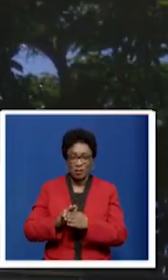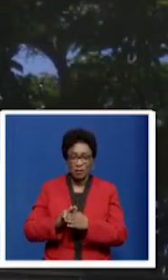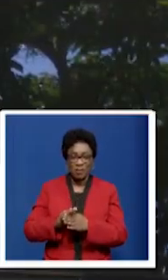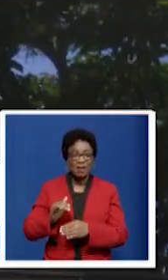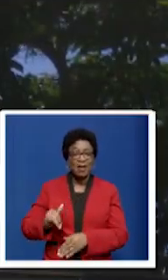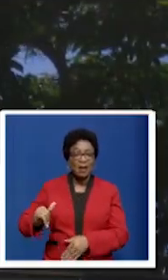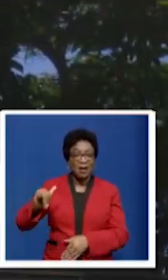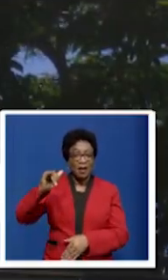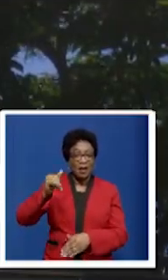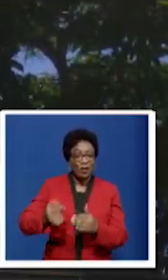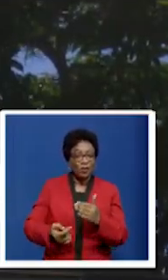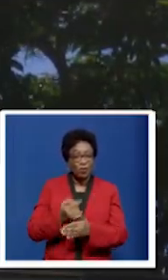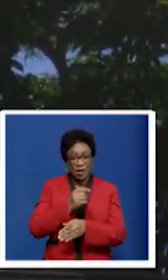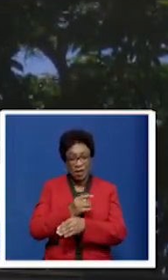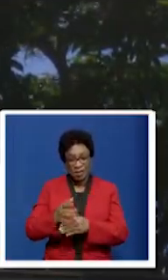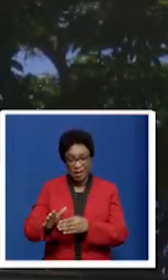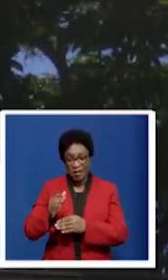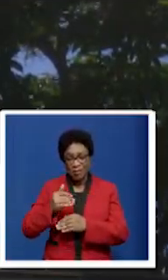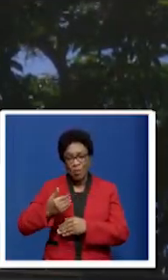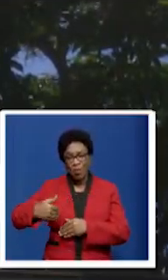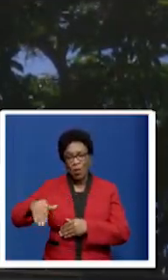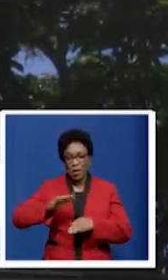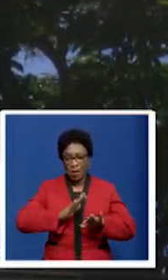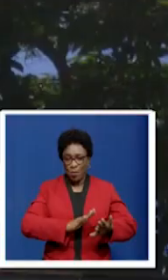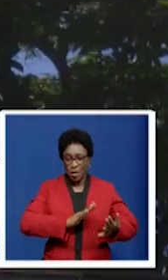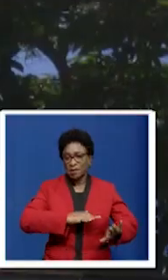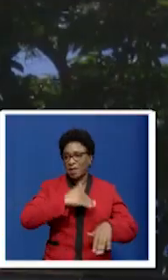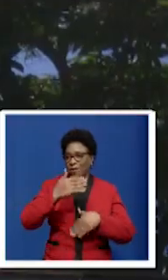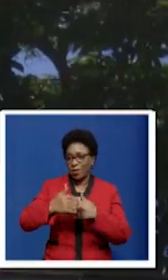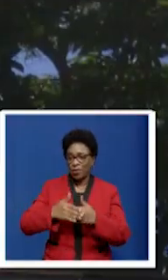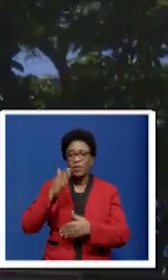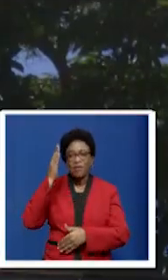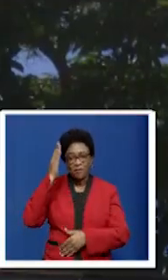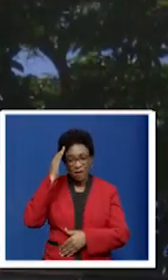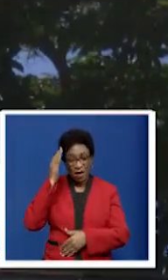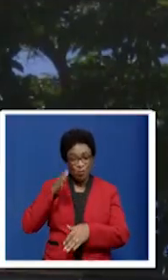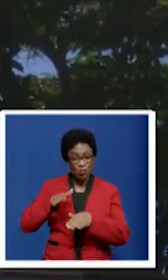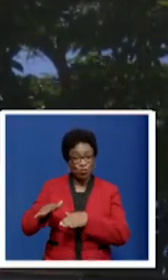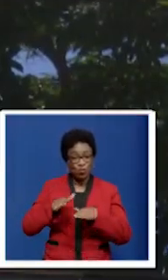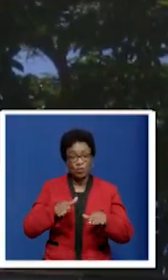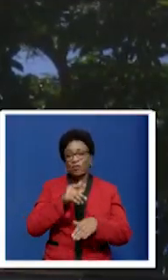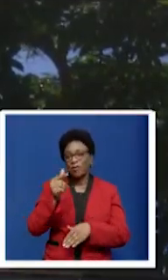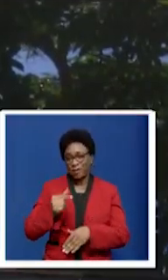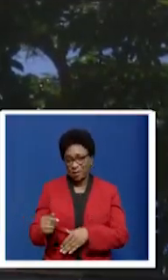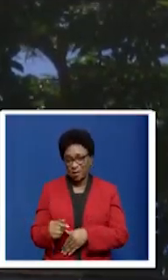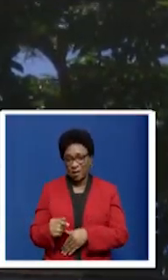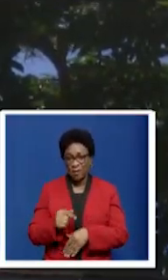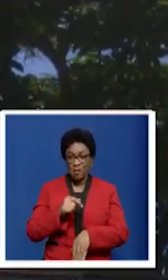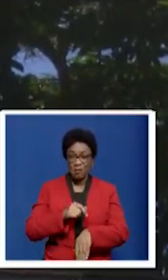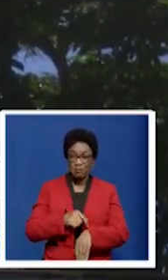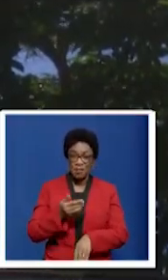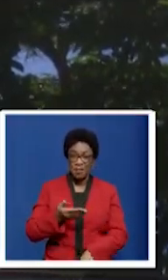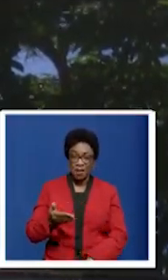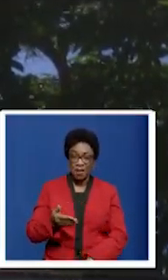Dar es Salaam kwenda mwanza na kurudi au Dar es Salaam dodoma na kurudi ndio utajua Adha tuliyo Nayo watanzania kuna muda